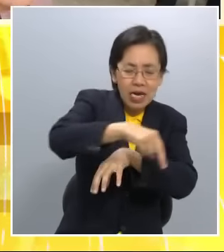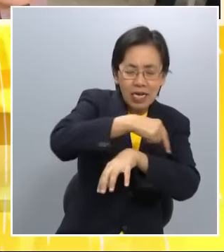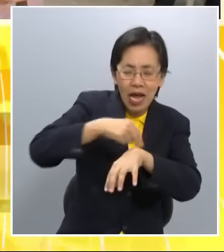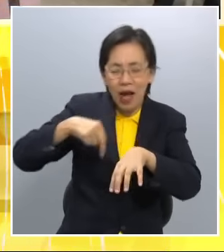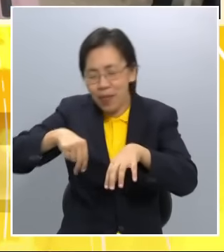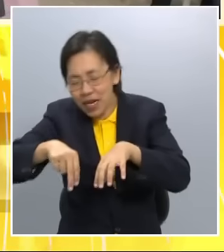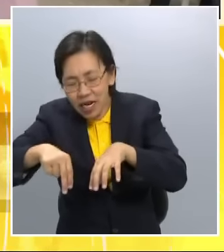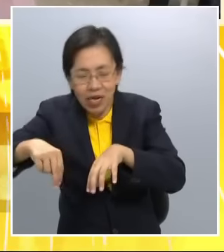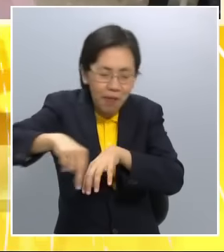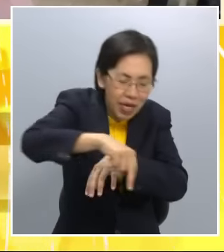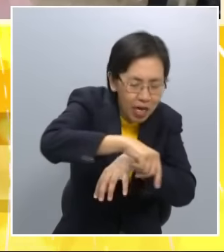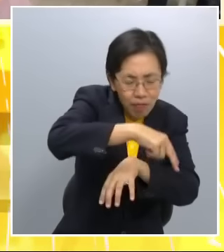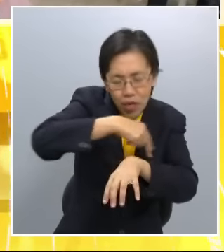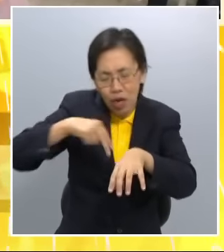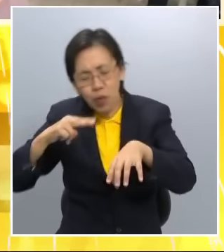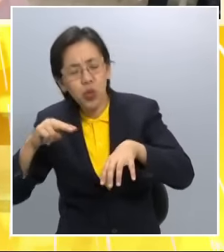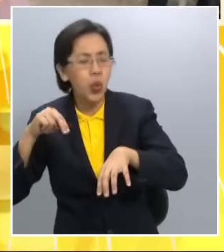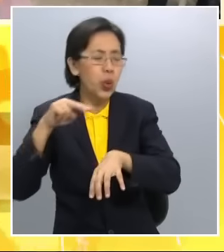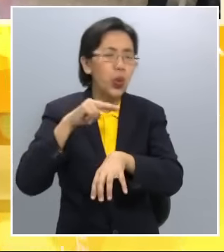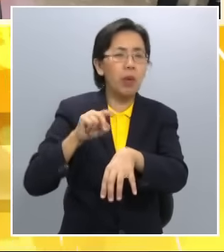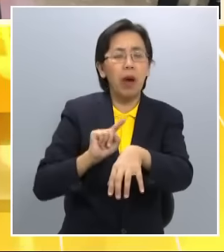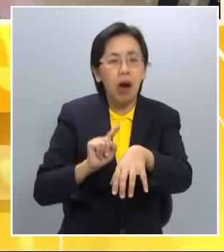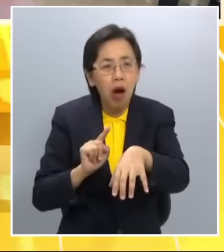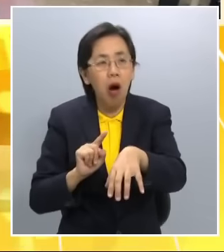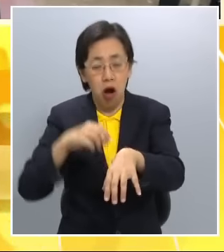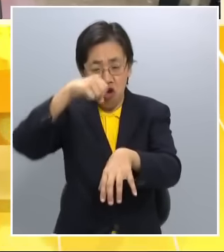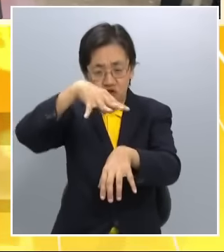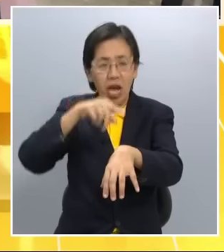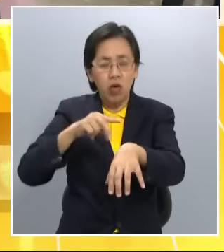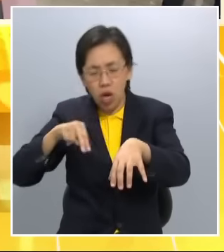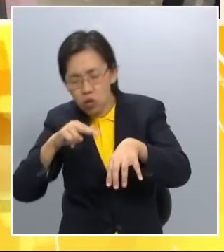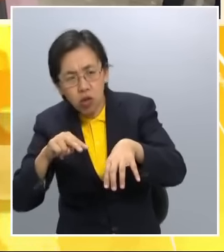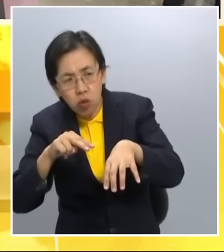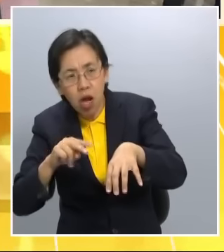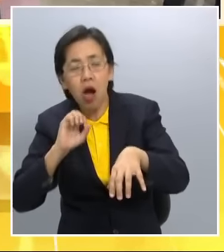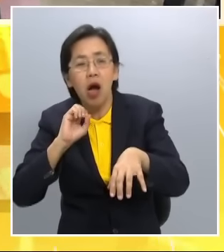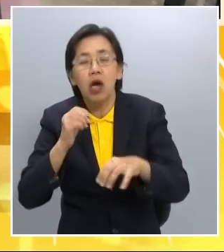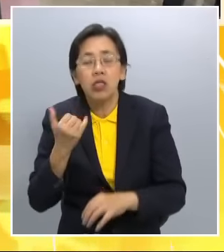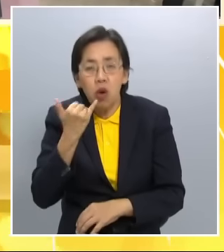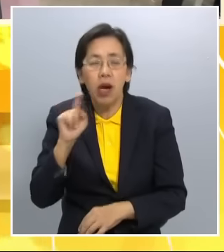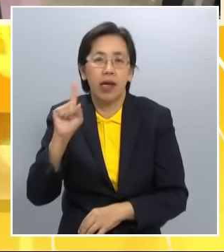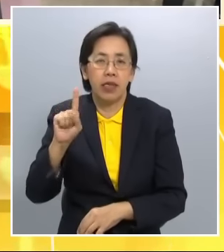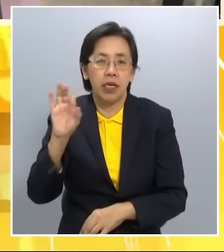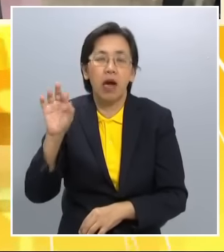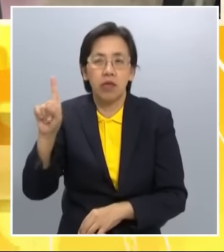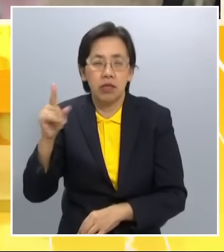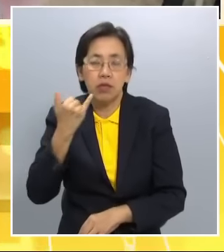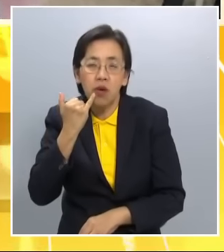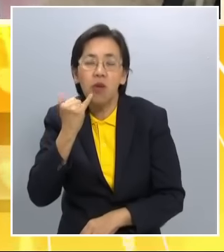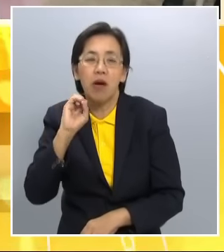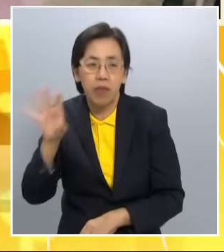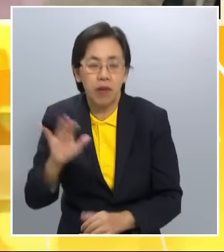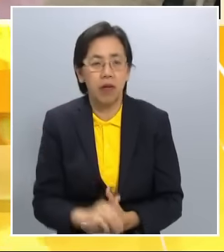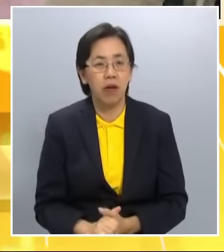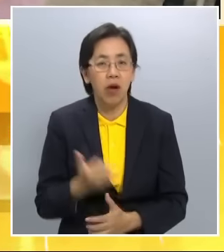ด้านหลังส่องดูฮะเพราะว่าเห็นว่าข้างในเนี่ยมันมีไฟเปิดของทุ่มกว่าโทรแจ้งให้แฟนโทรแจ้ง191พอแจ้ง191เสร็จ